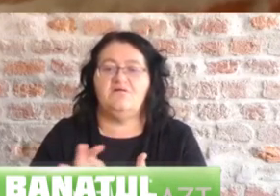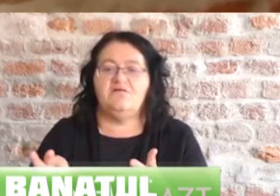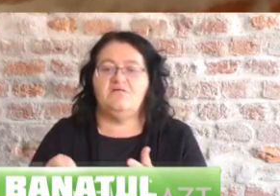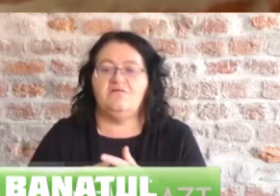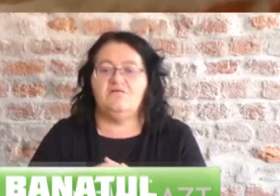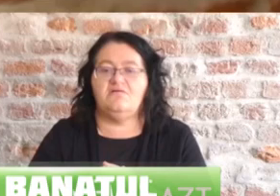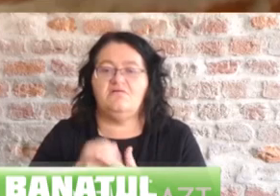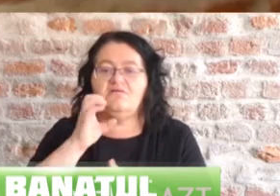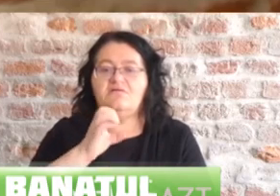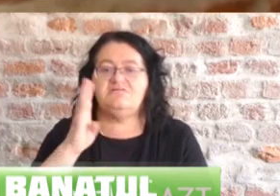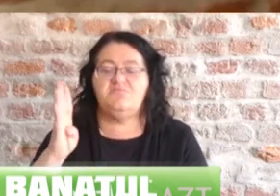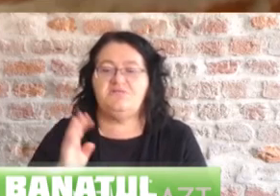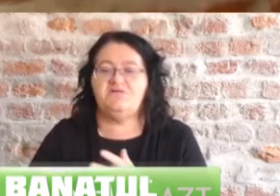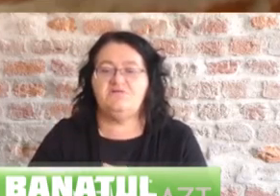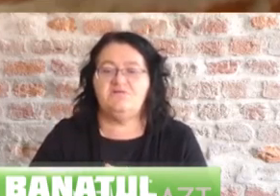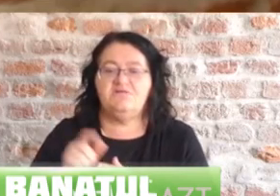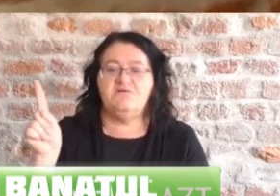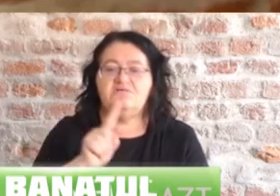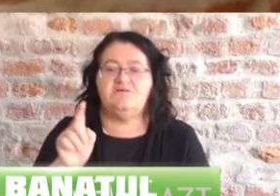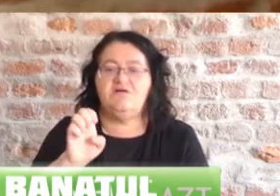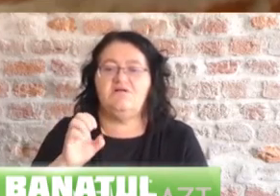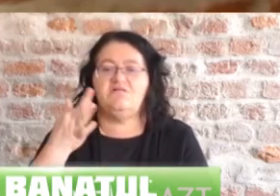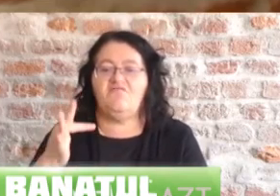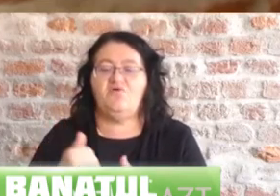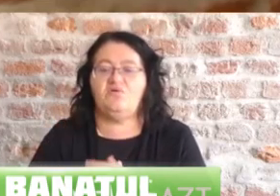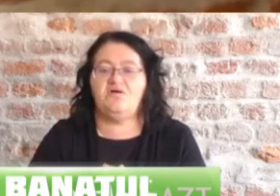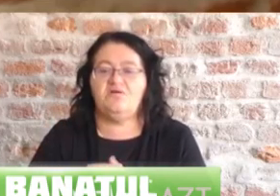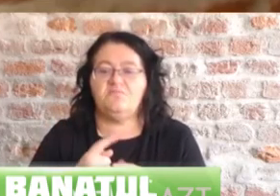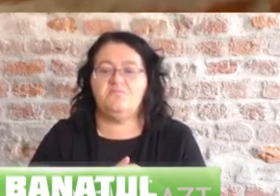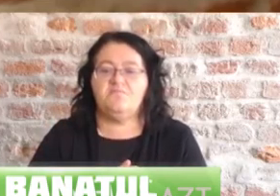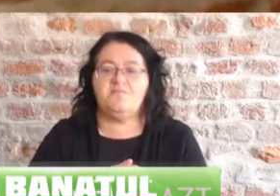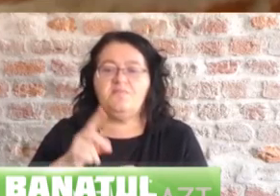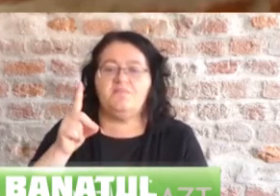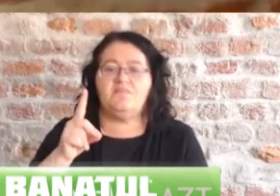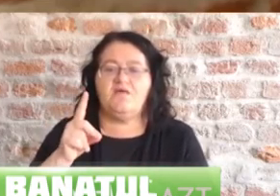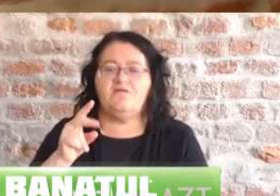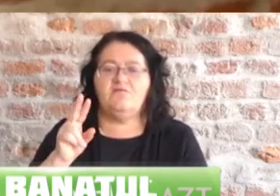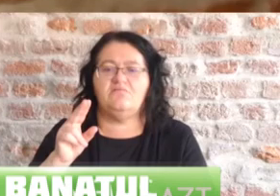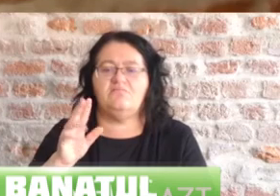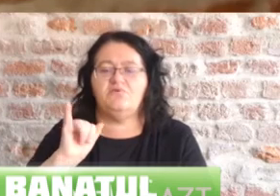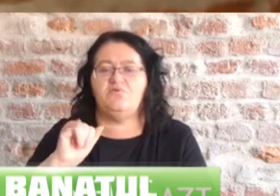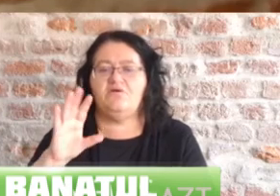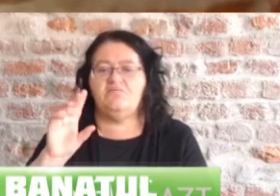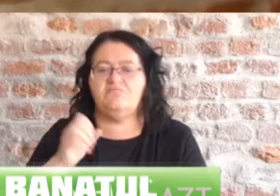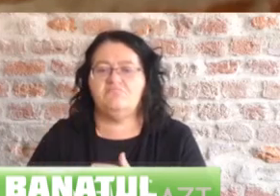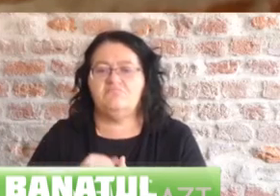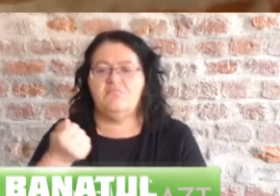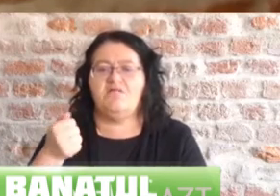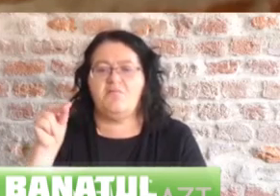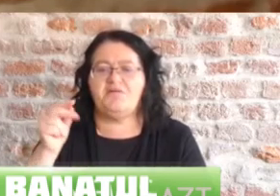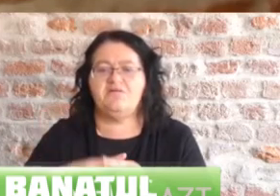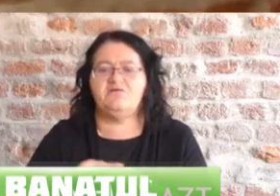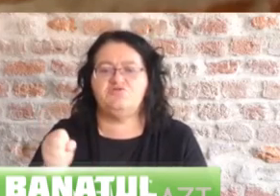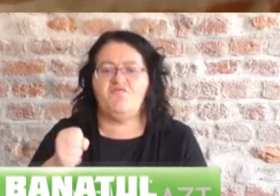Guerrero, Cristi Bădescu, Zenaida Elena Florea, Diana Culescu, Iulian Canov, Andreea